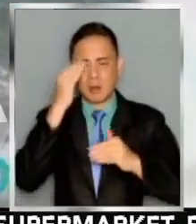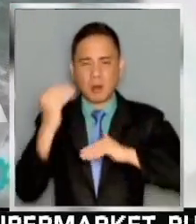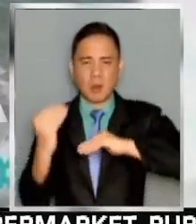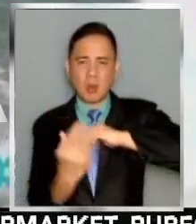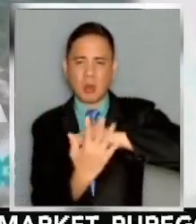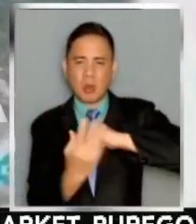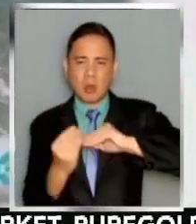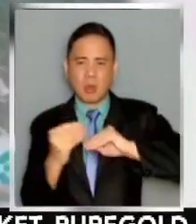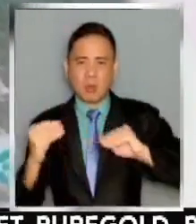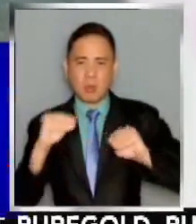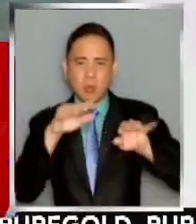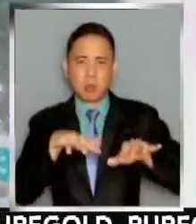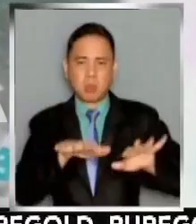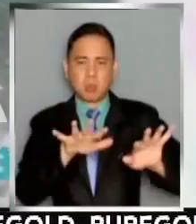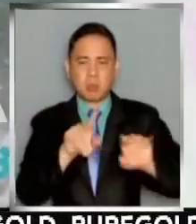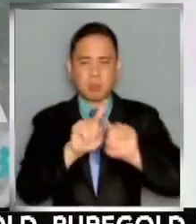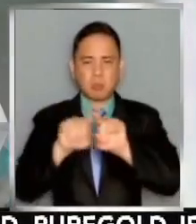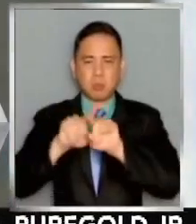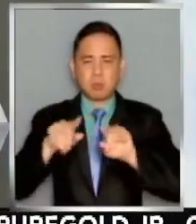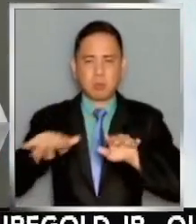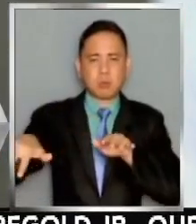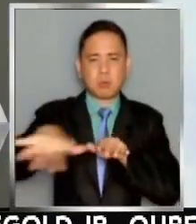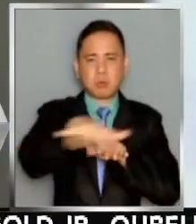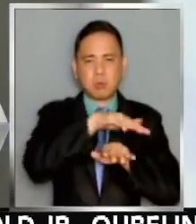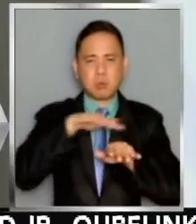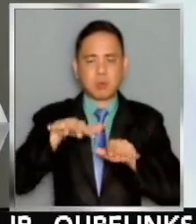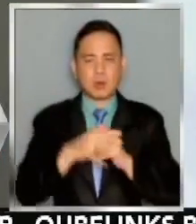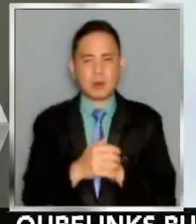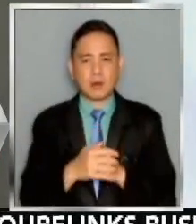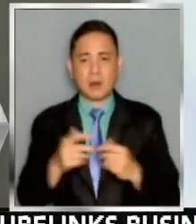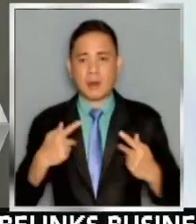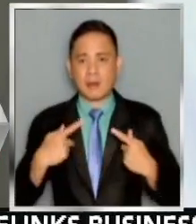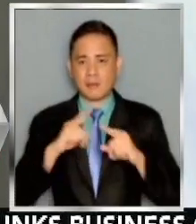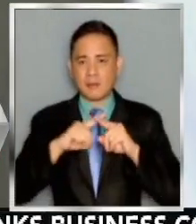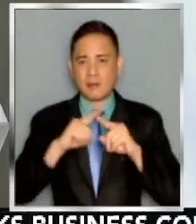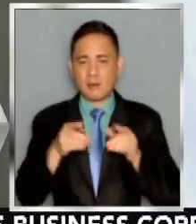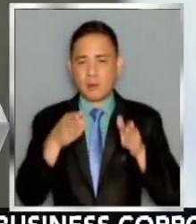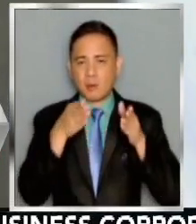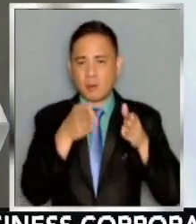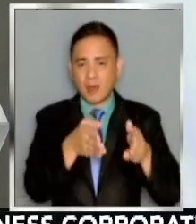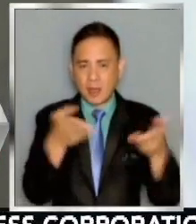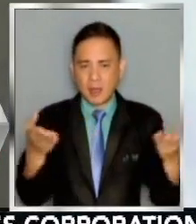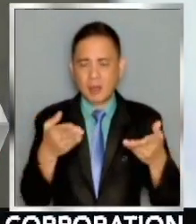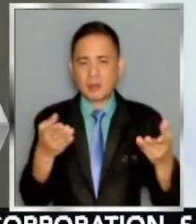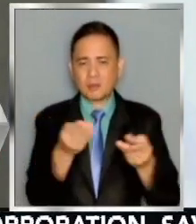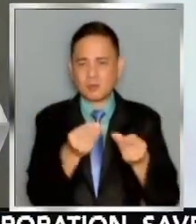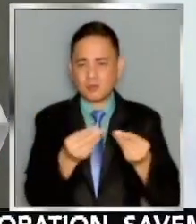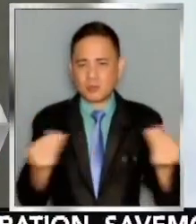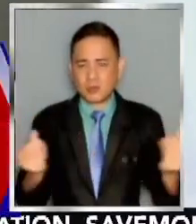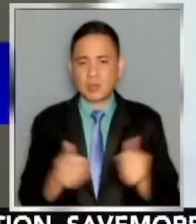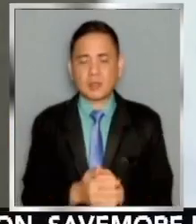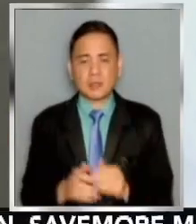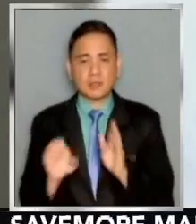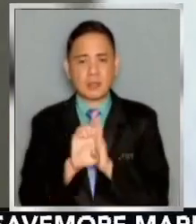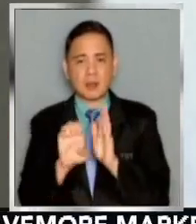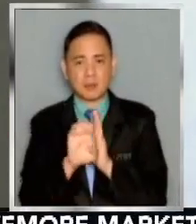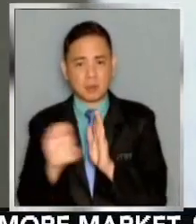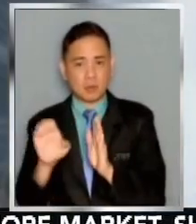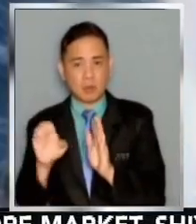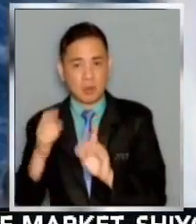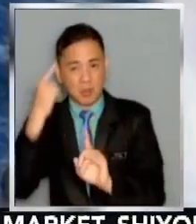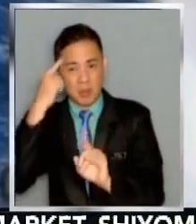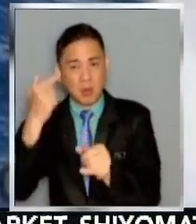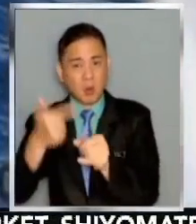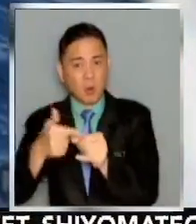upmsi para pigilan ng oil spill kontroladong pagsusunog ng langis na ginagawa na raw noon ng mga eksperto Meron po